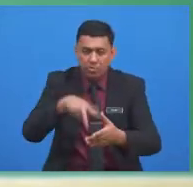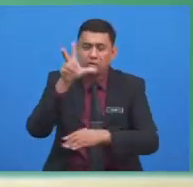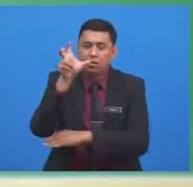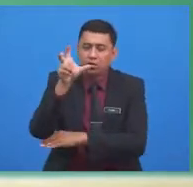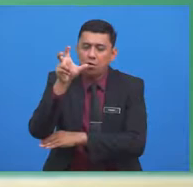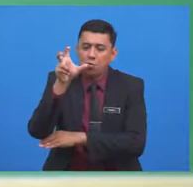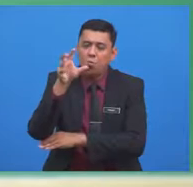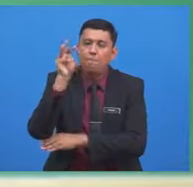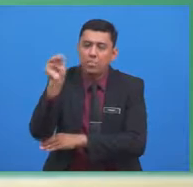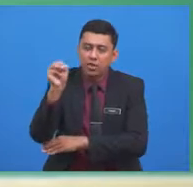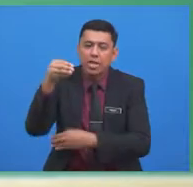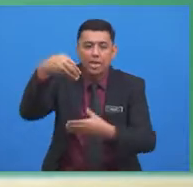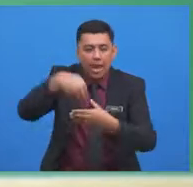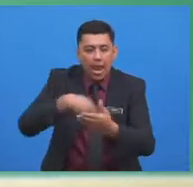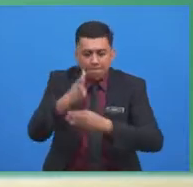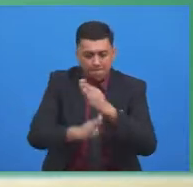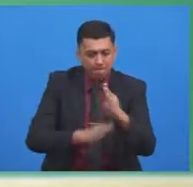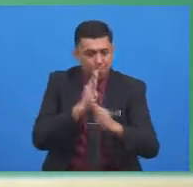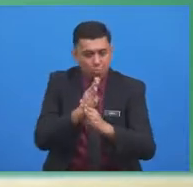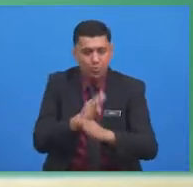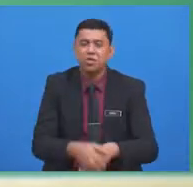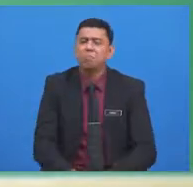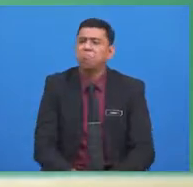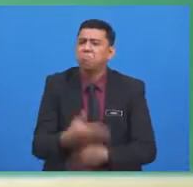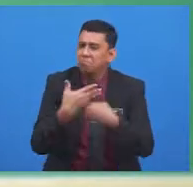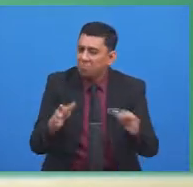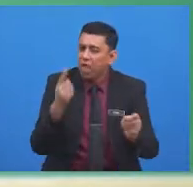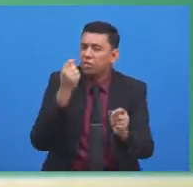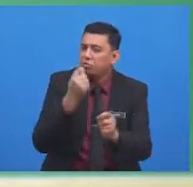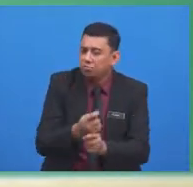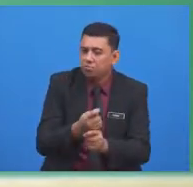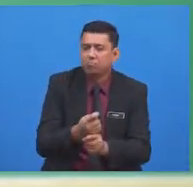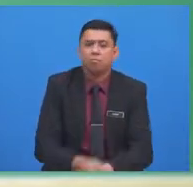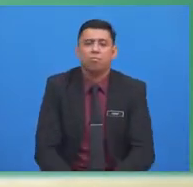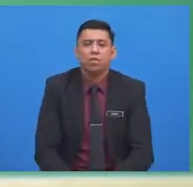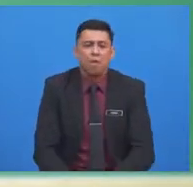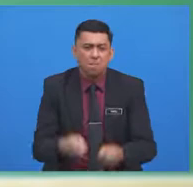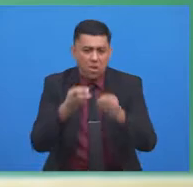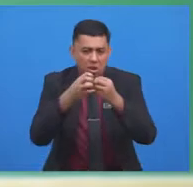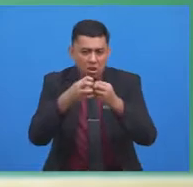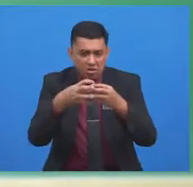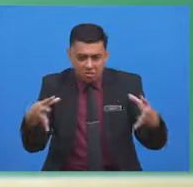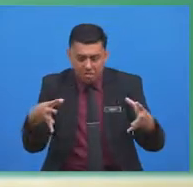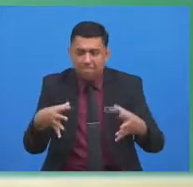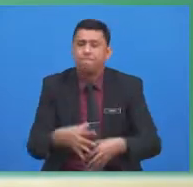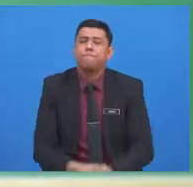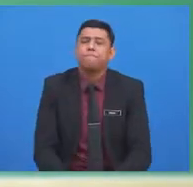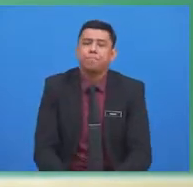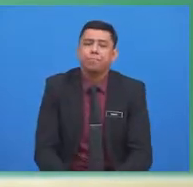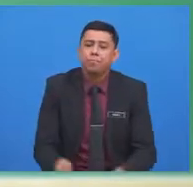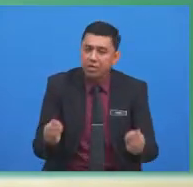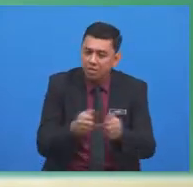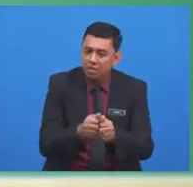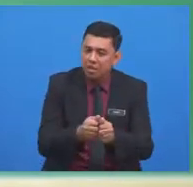30 meter ke dalam bumi. Sudah tentunya proses ini akan meretakkan dan memecahkan batuan